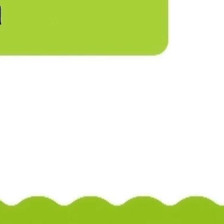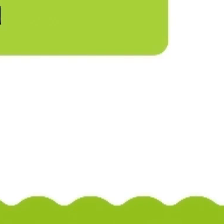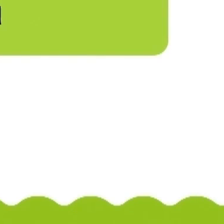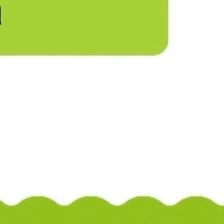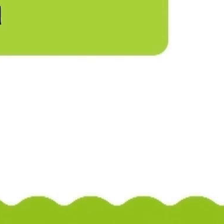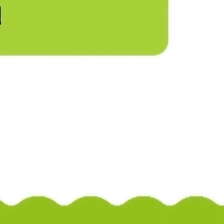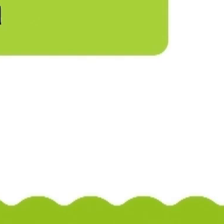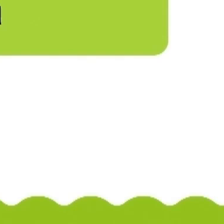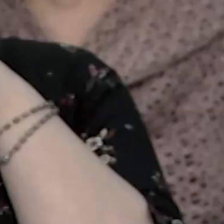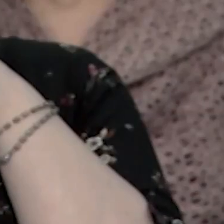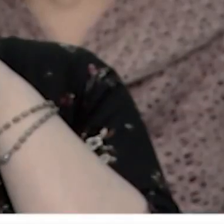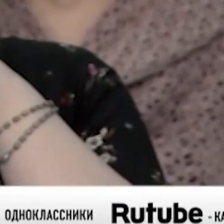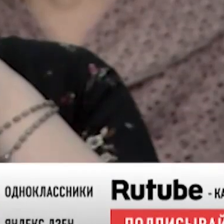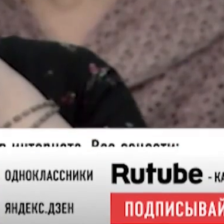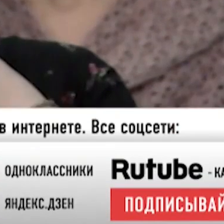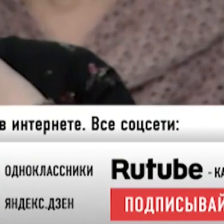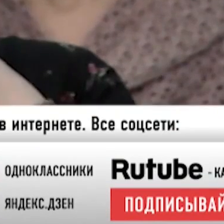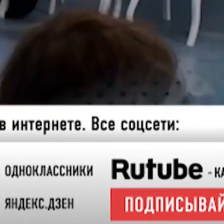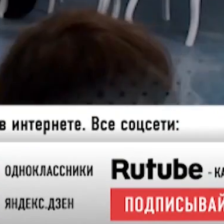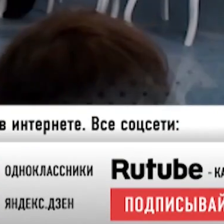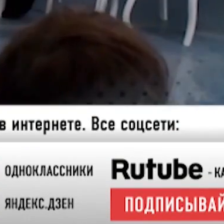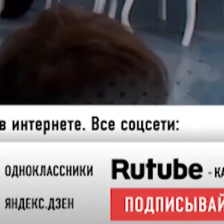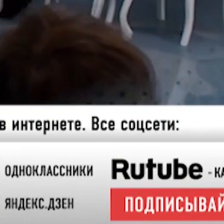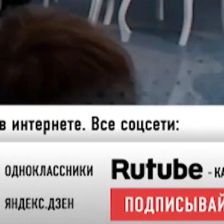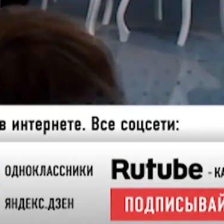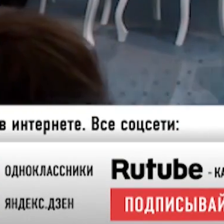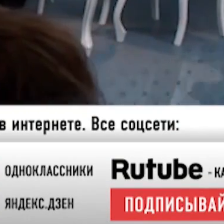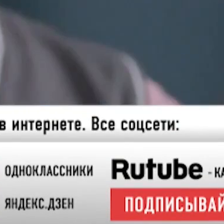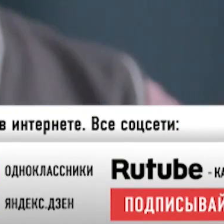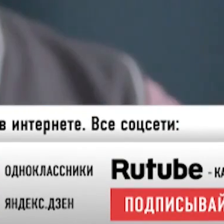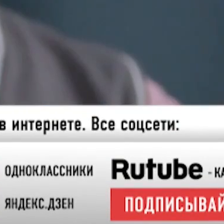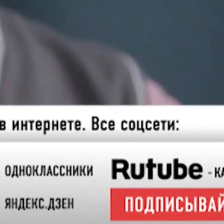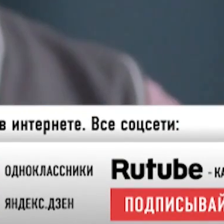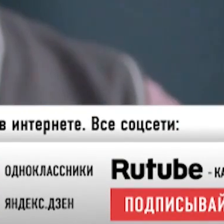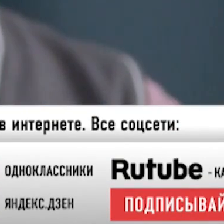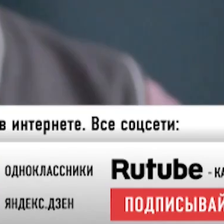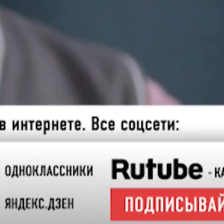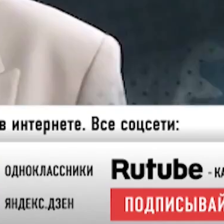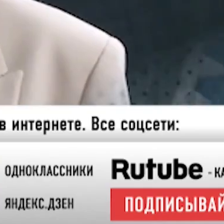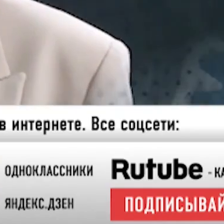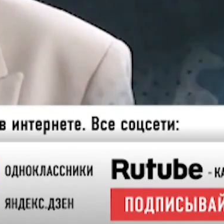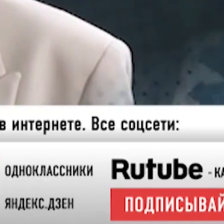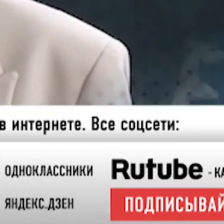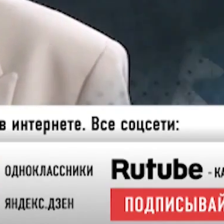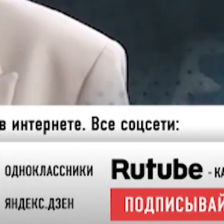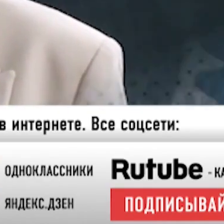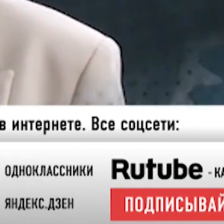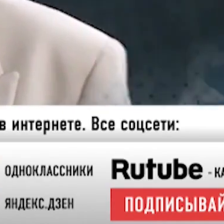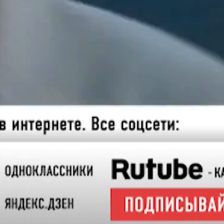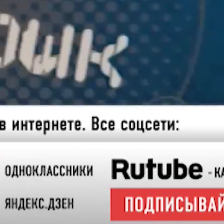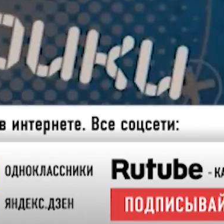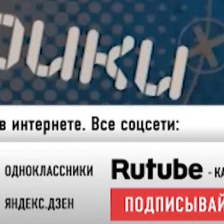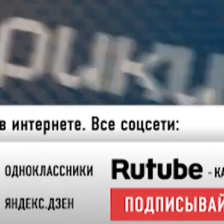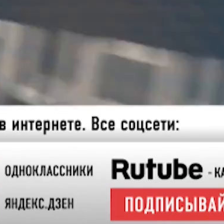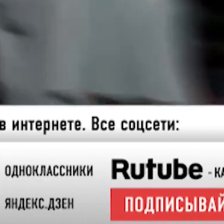сайте dodifizdom.ru. Физики. Это задачи, на которые, классический компьютер тратил бы миллиарды